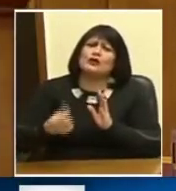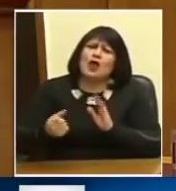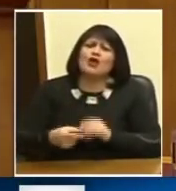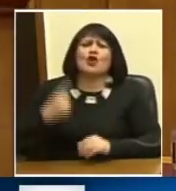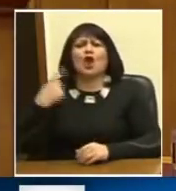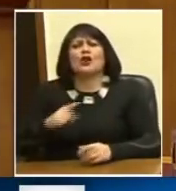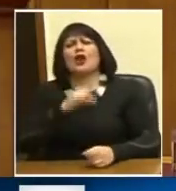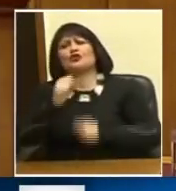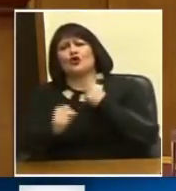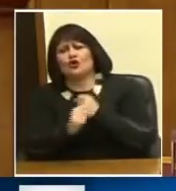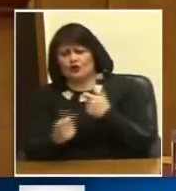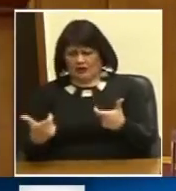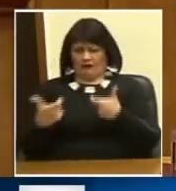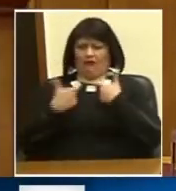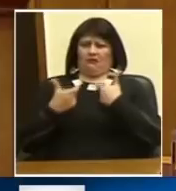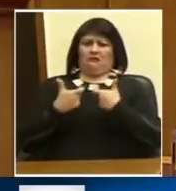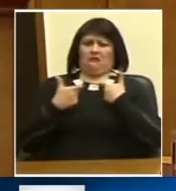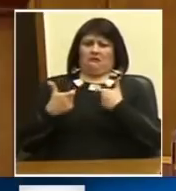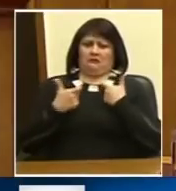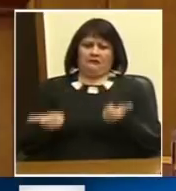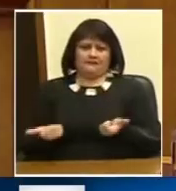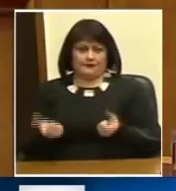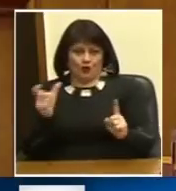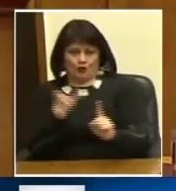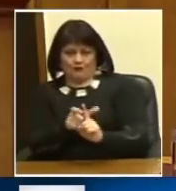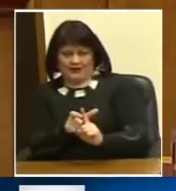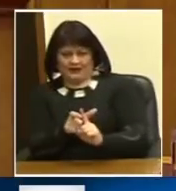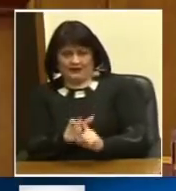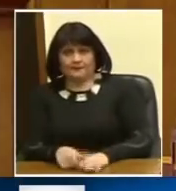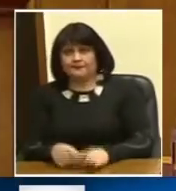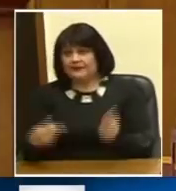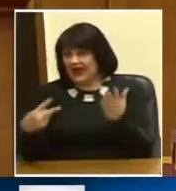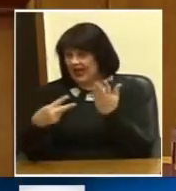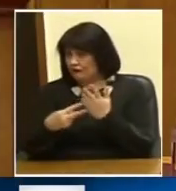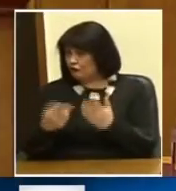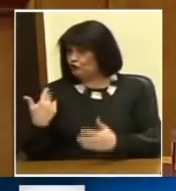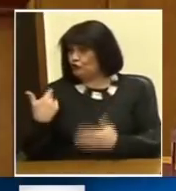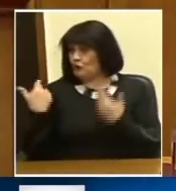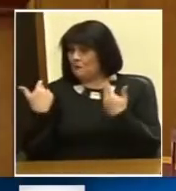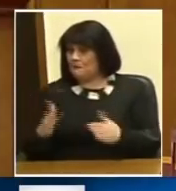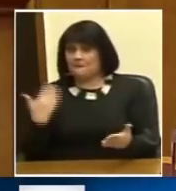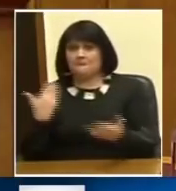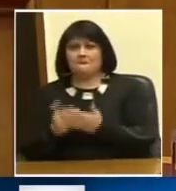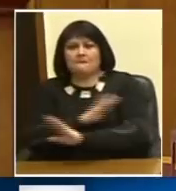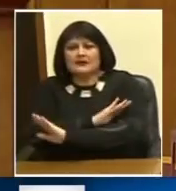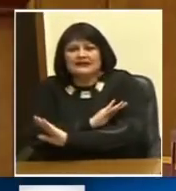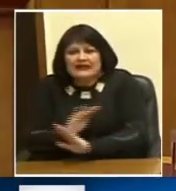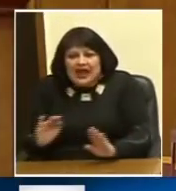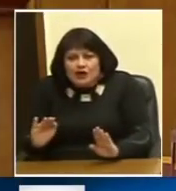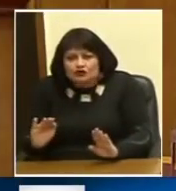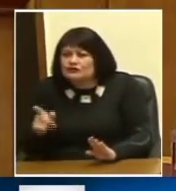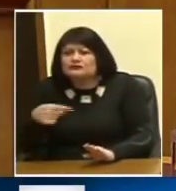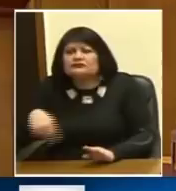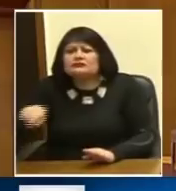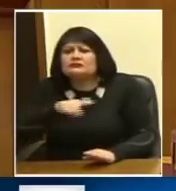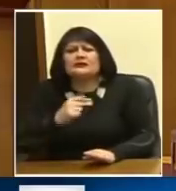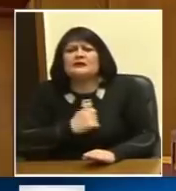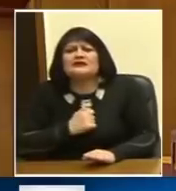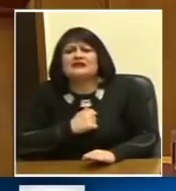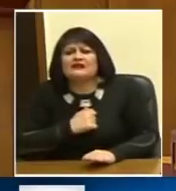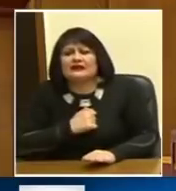χρόνια ομοιρίας κτλ. Το γεγονός ότι από τον Αύγουστο κλείνει αυτή η διαδικασία, θεωρείτε ότι δεν